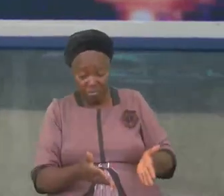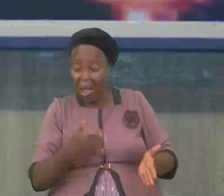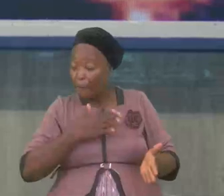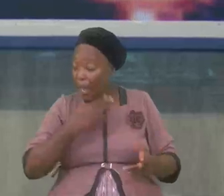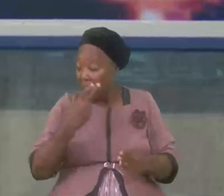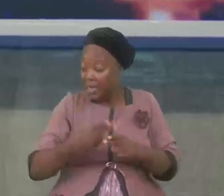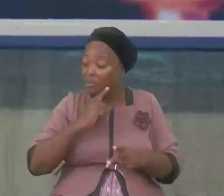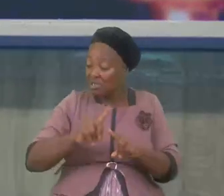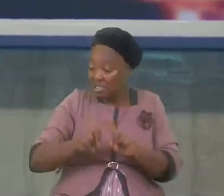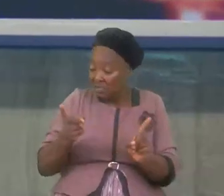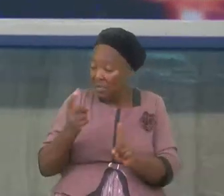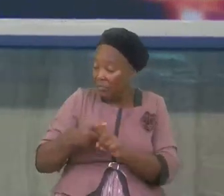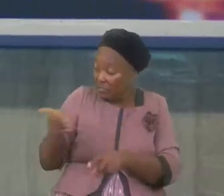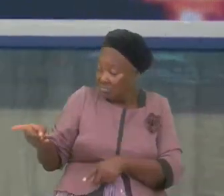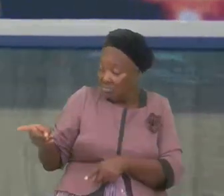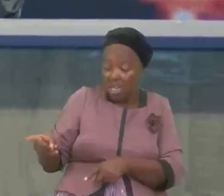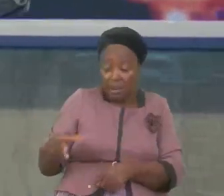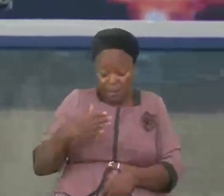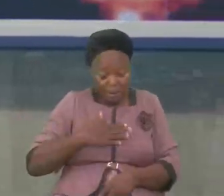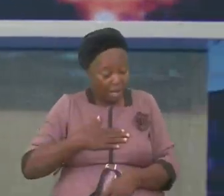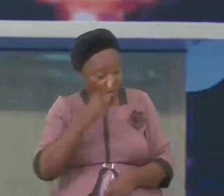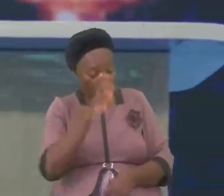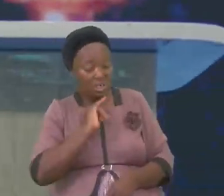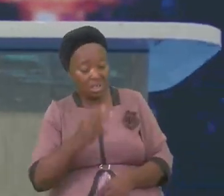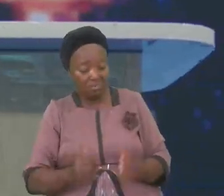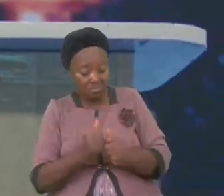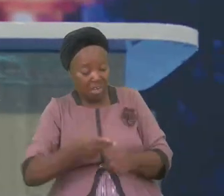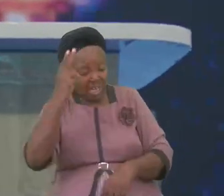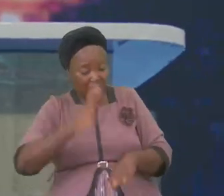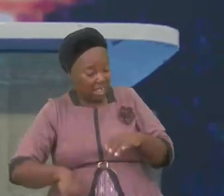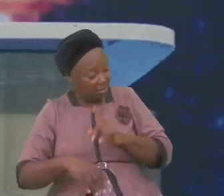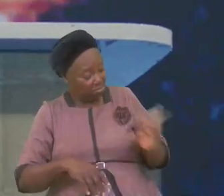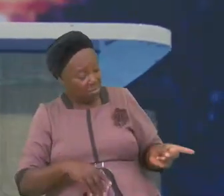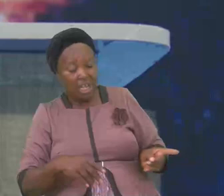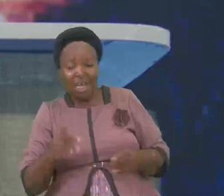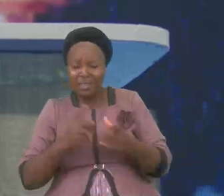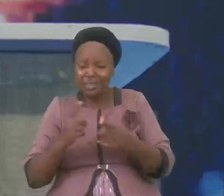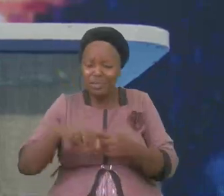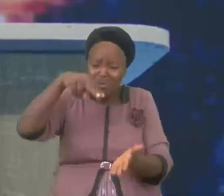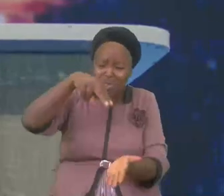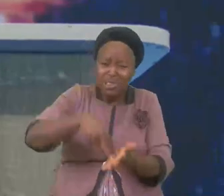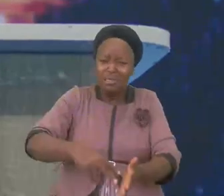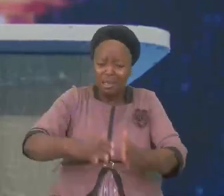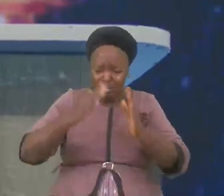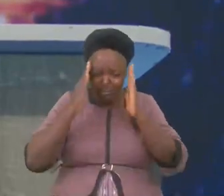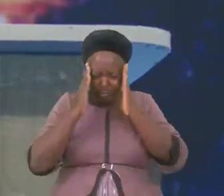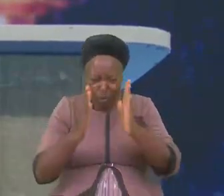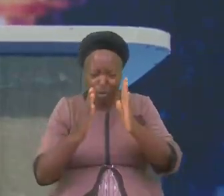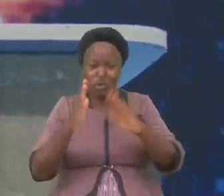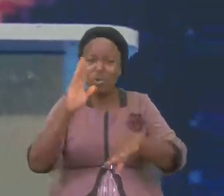mon nom est différent de leur nom, mon Dieu est plus élevé que leur Dieu. Me